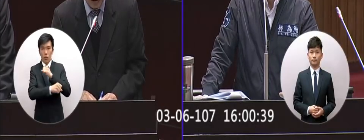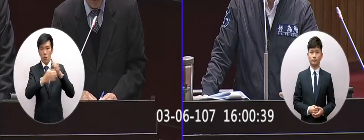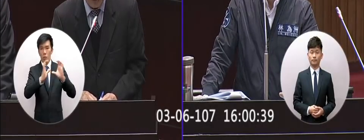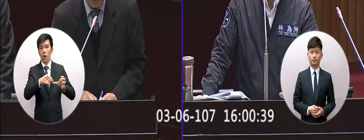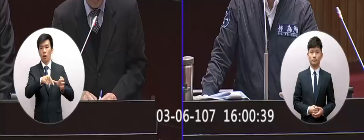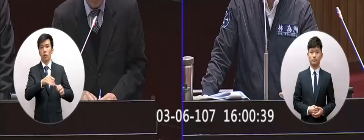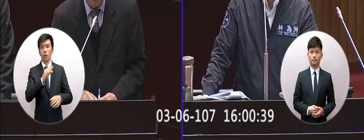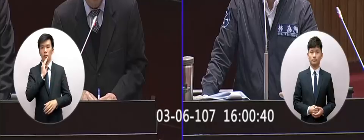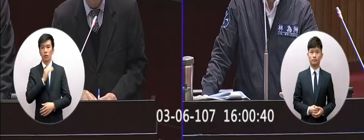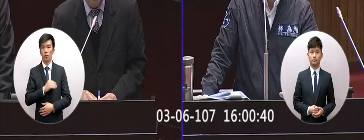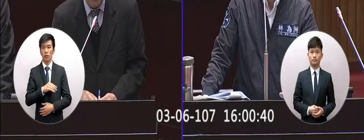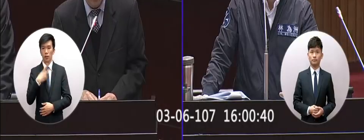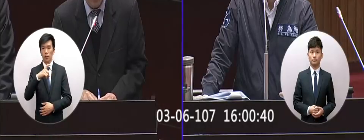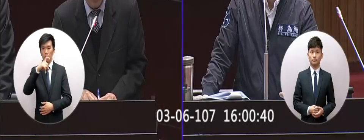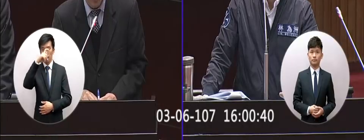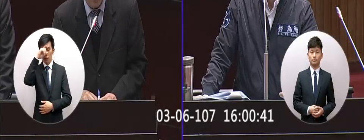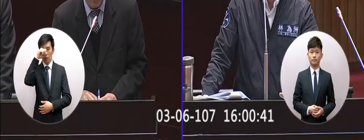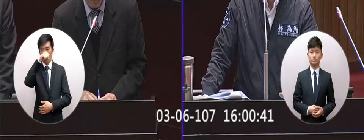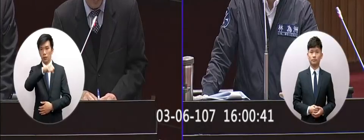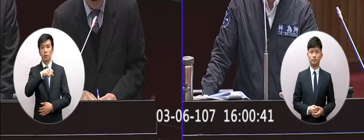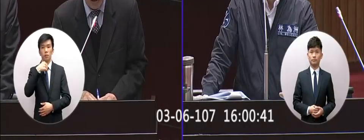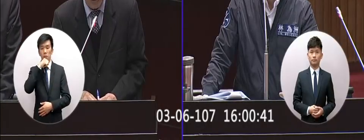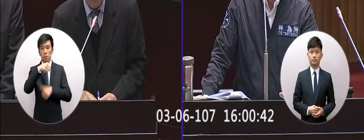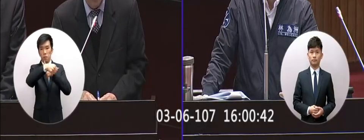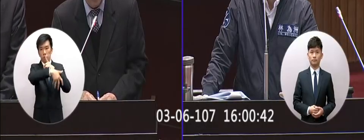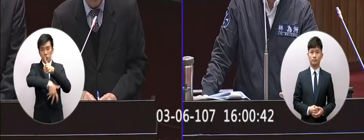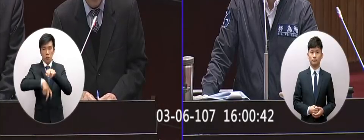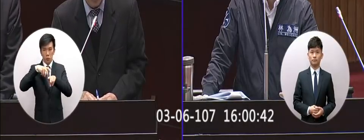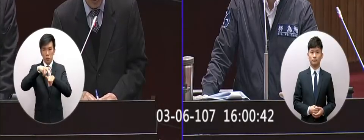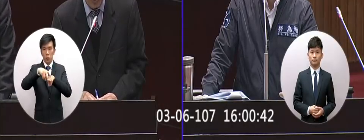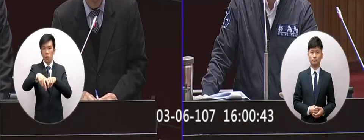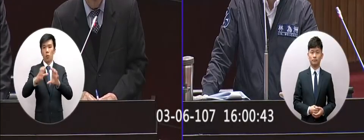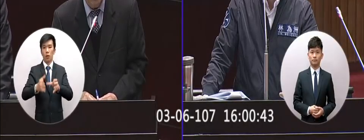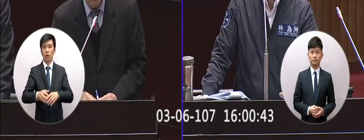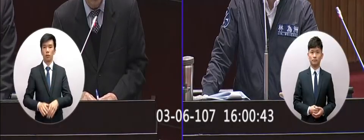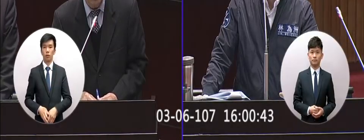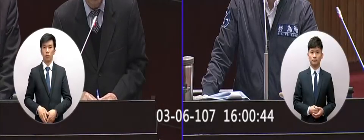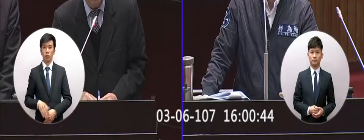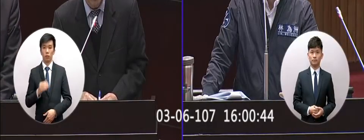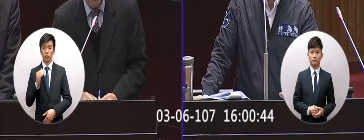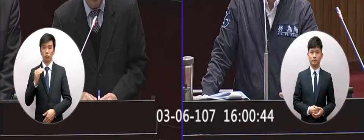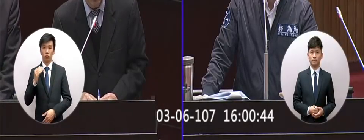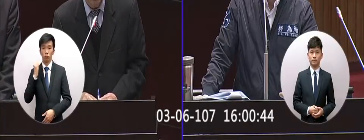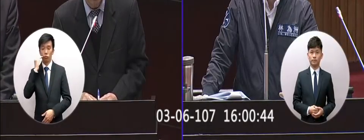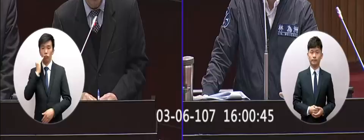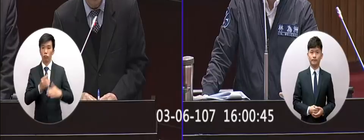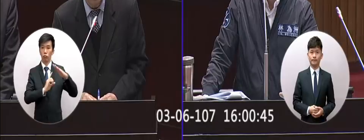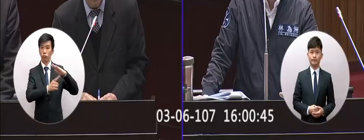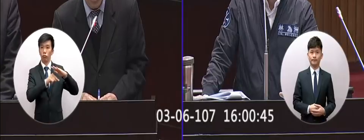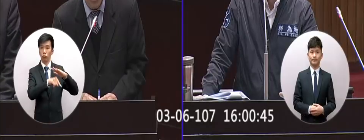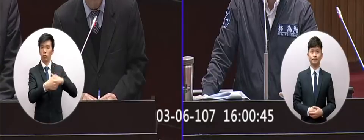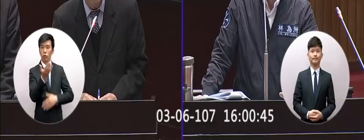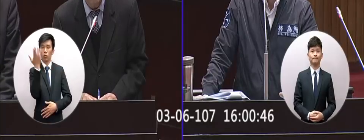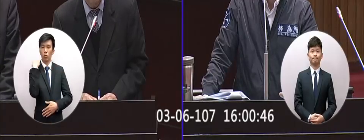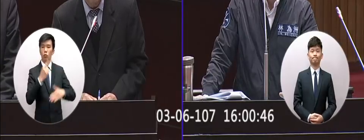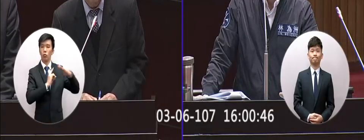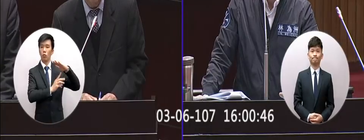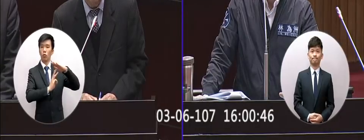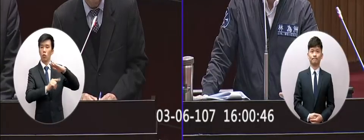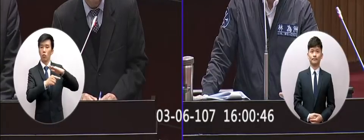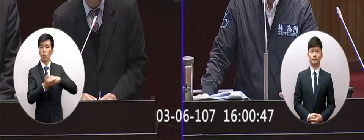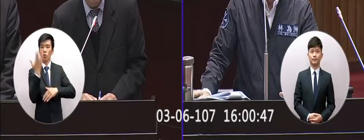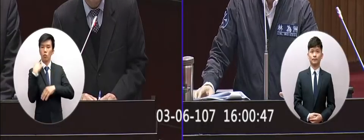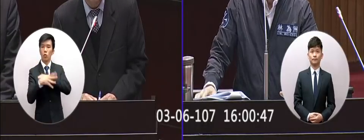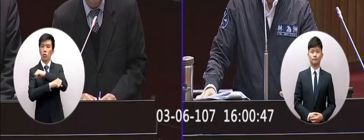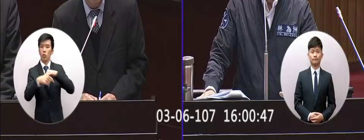希望能够把它的系统留在国内作为轨道产业。可是在公路的部分，您晓得我们这个高速公路原来就有基金，所以这个